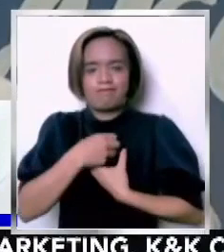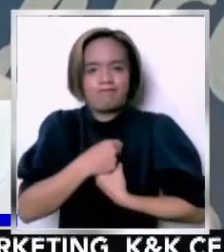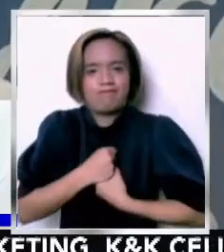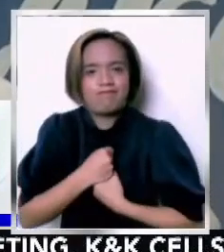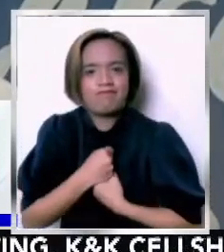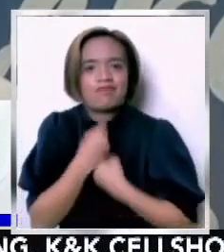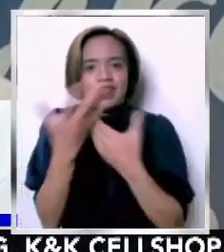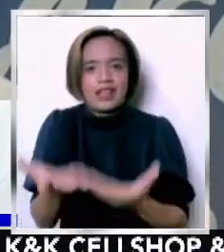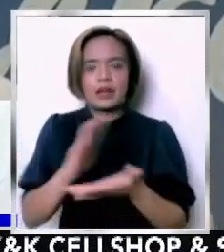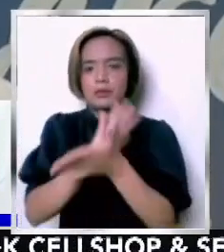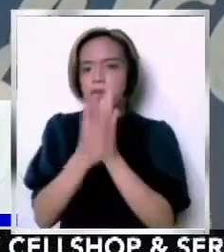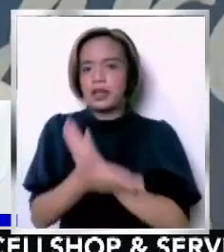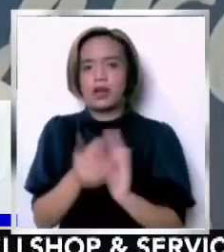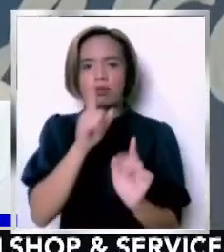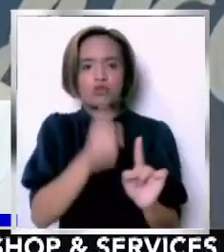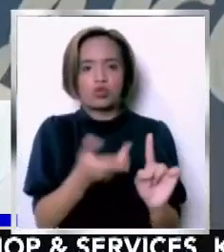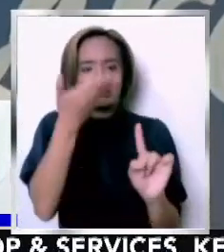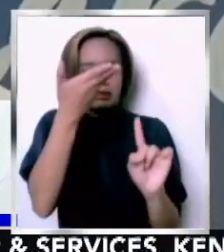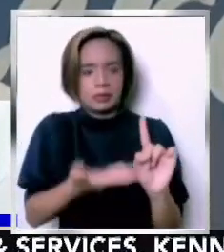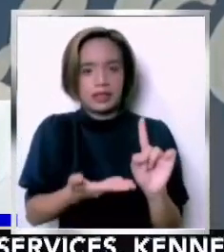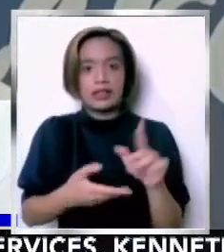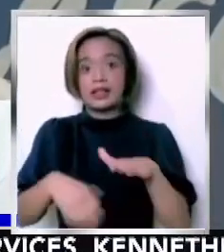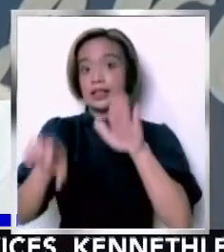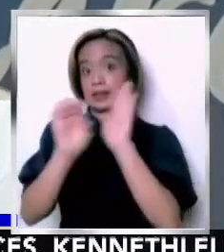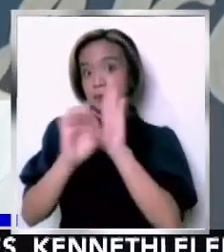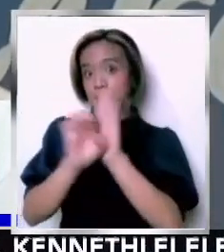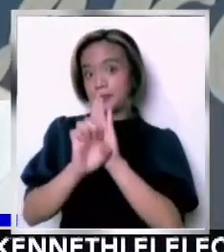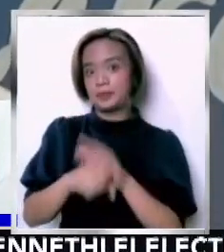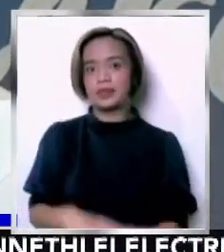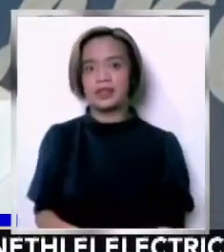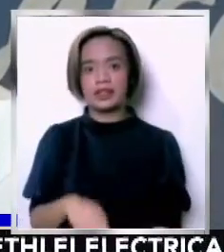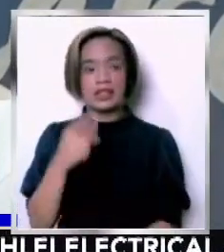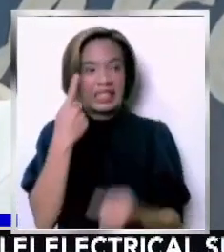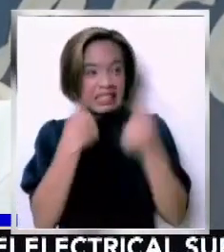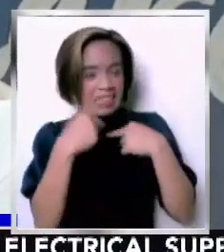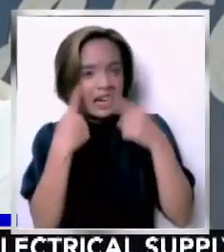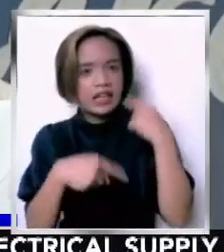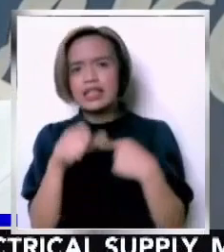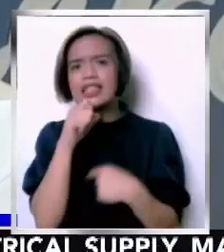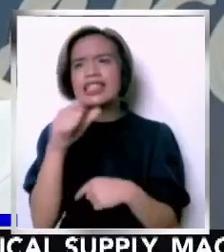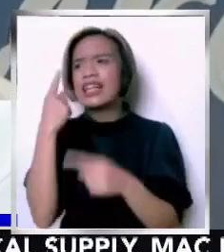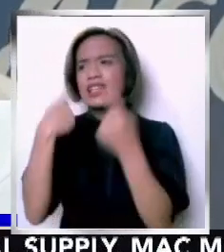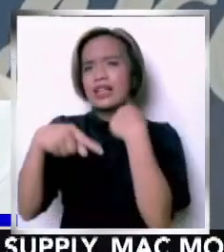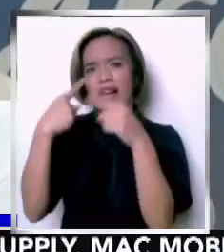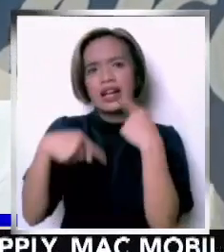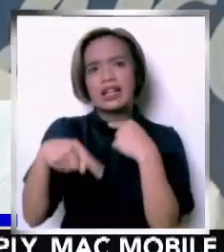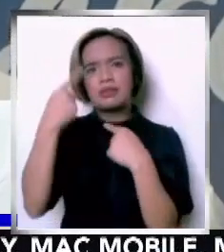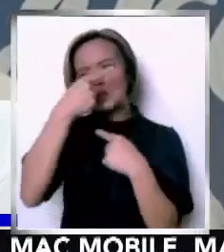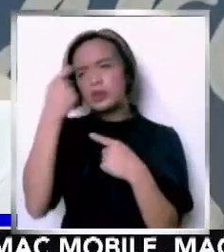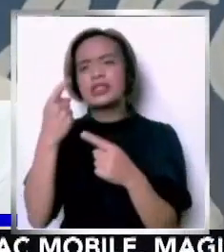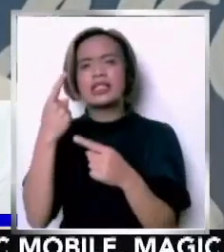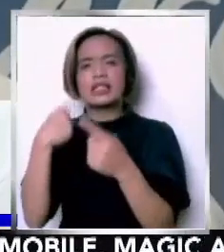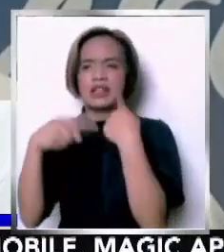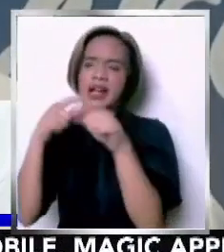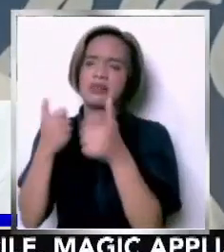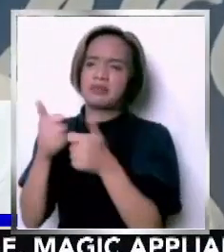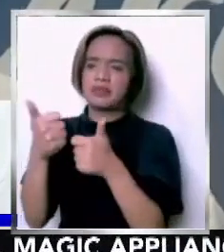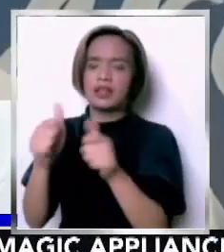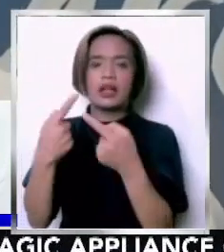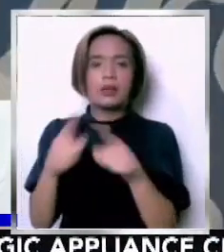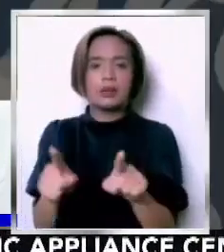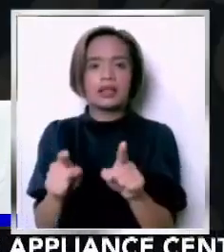authentic as a person. Example, when you say you cry, you're not crying just for the sake of crying, but you're hinuhugot mo siya sa